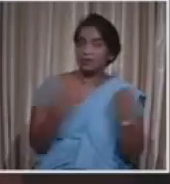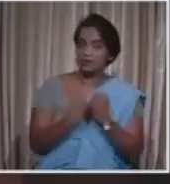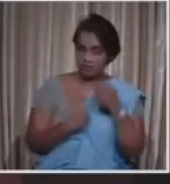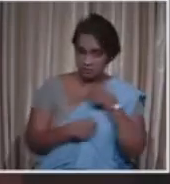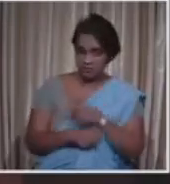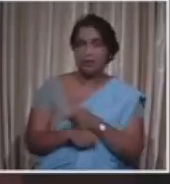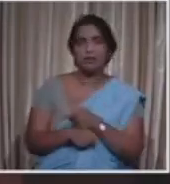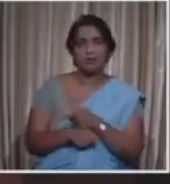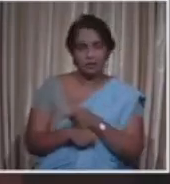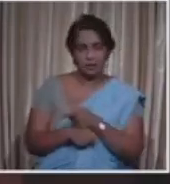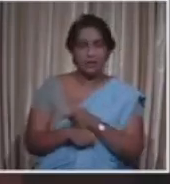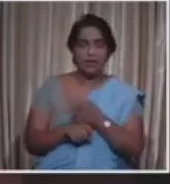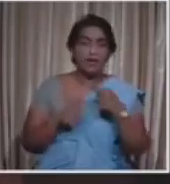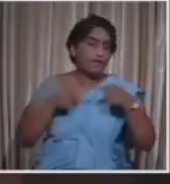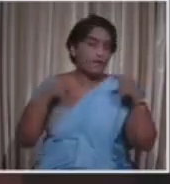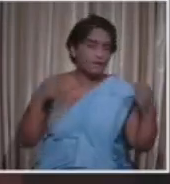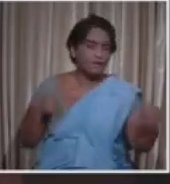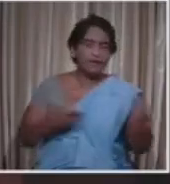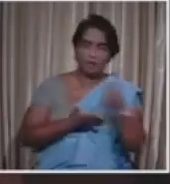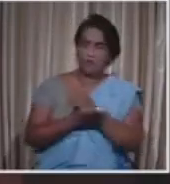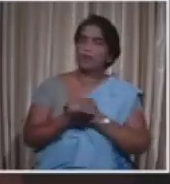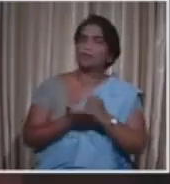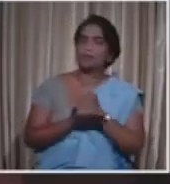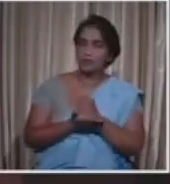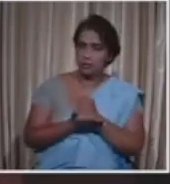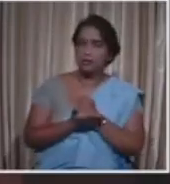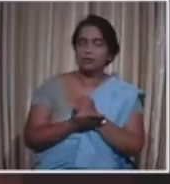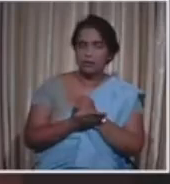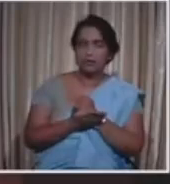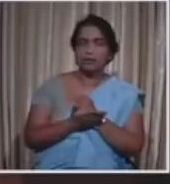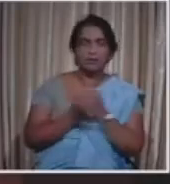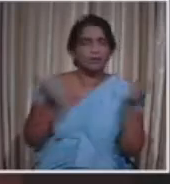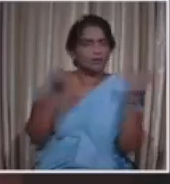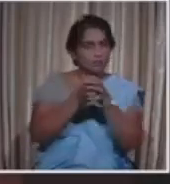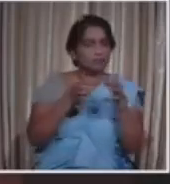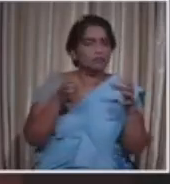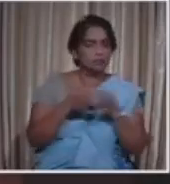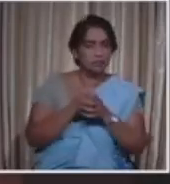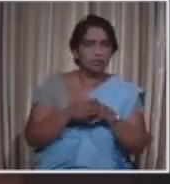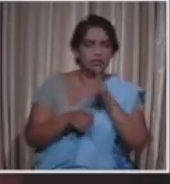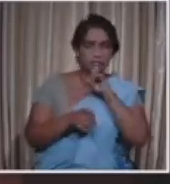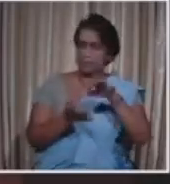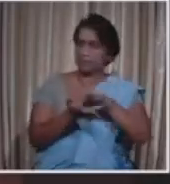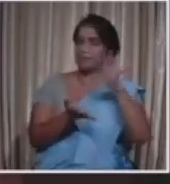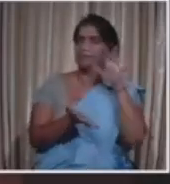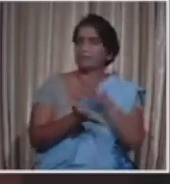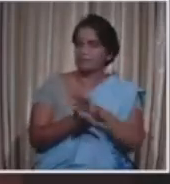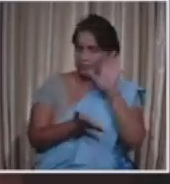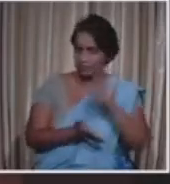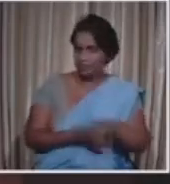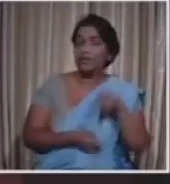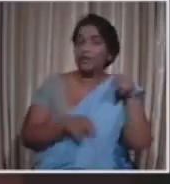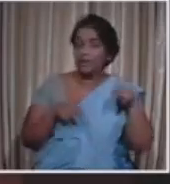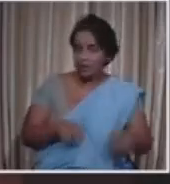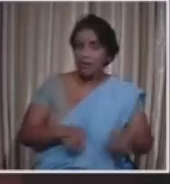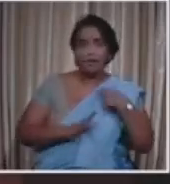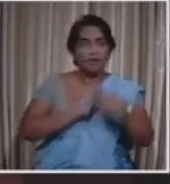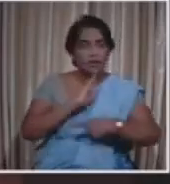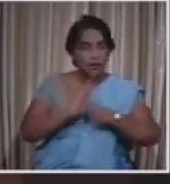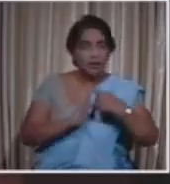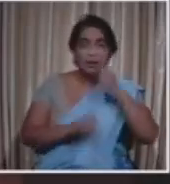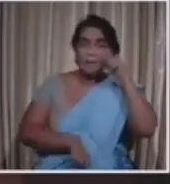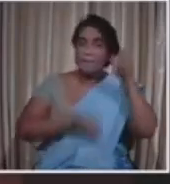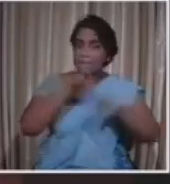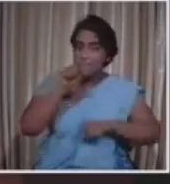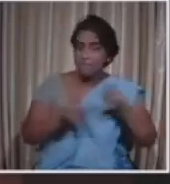සන්ධානයත් විපක්ෂයේ සියලුම ප්‍රගතිශීලී කණ්ඩායම් තීන්දුව කරගෙන තිබෙනවා මේ රටේ